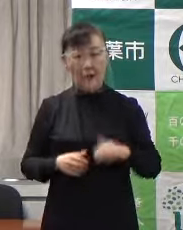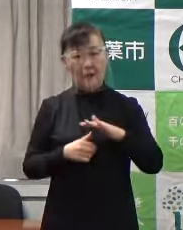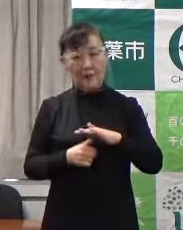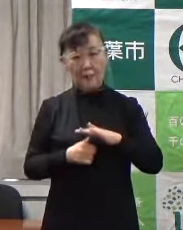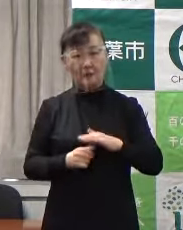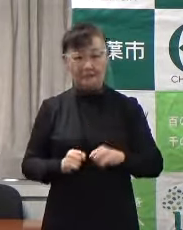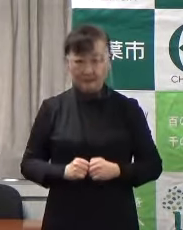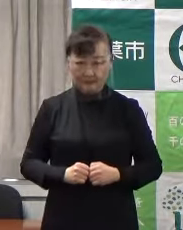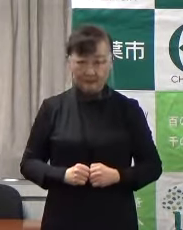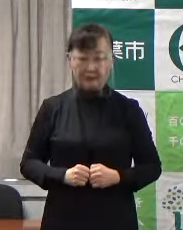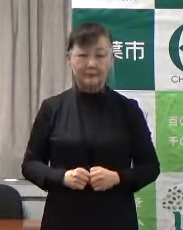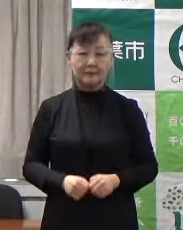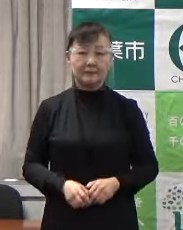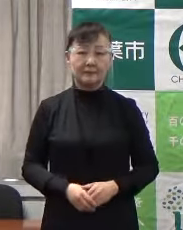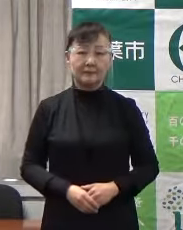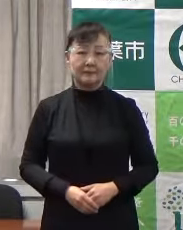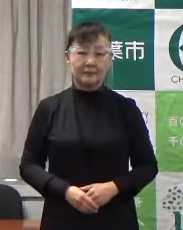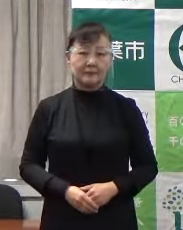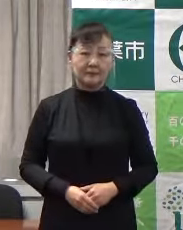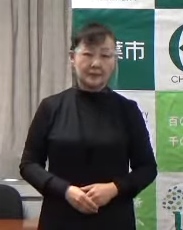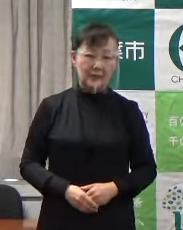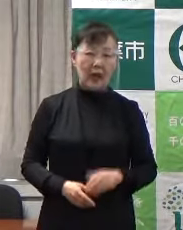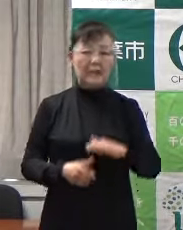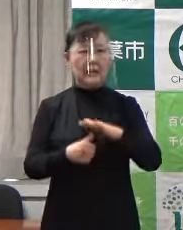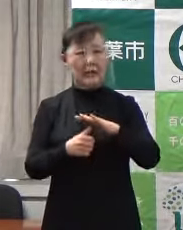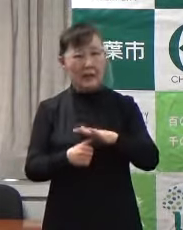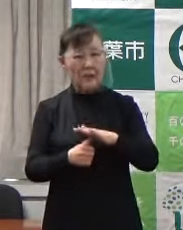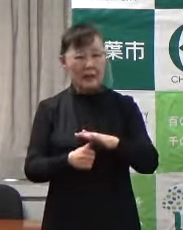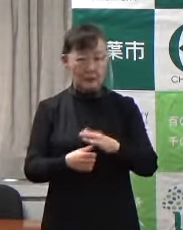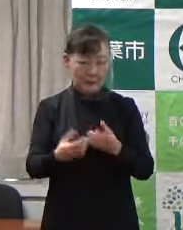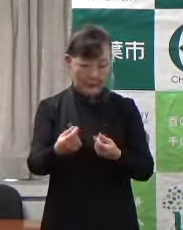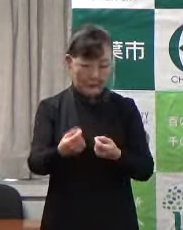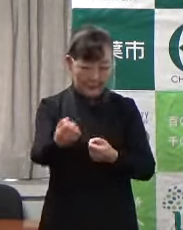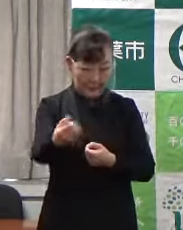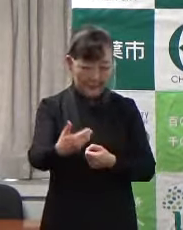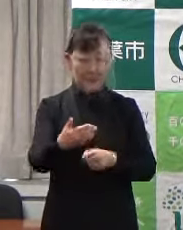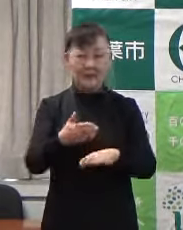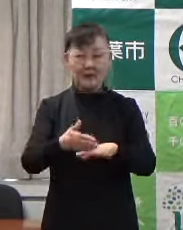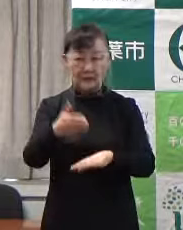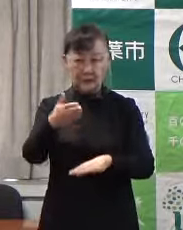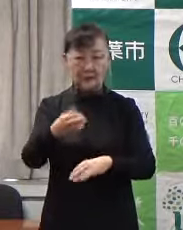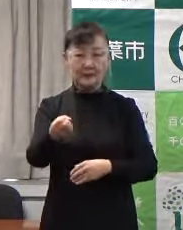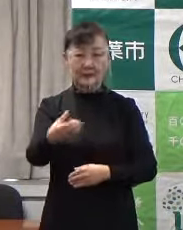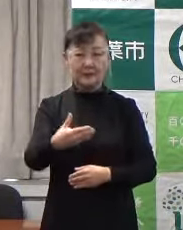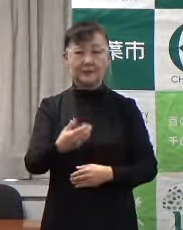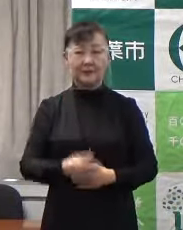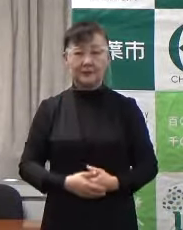ていきたいと思います。 あ、じゃあ我慢ということでありがとうございます。